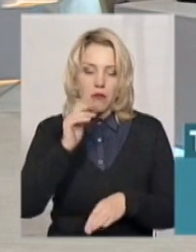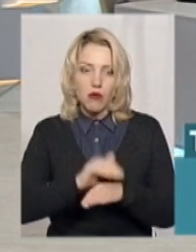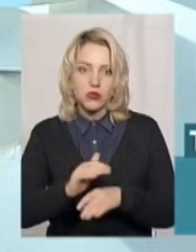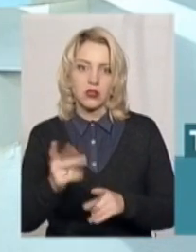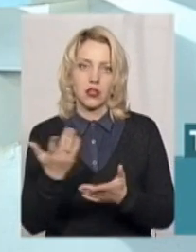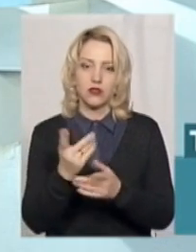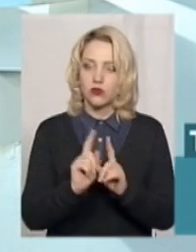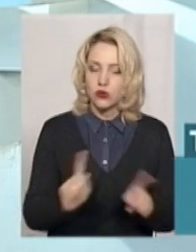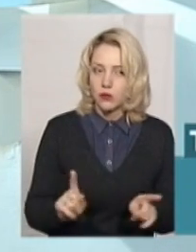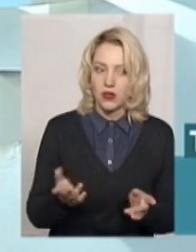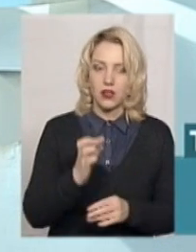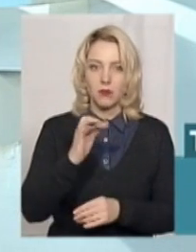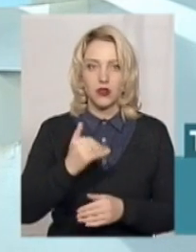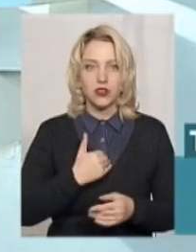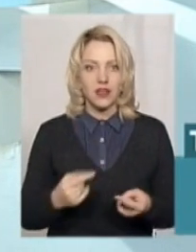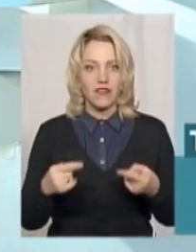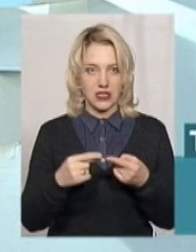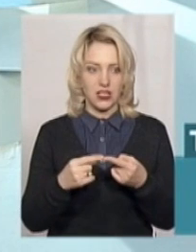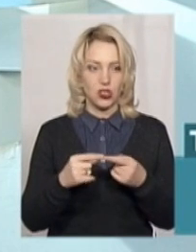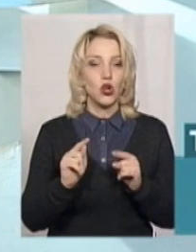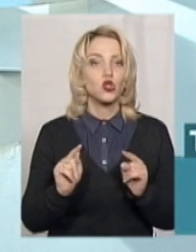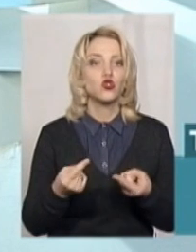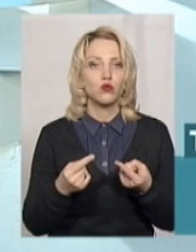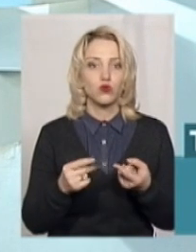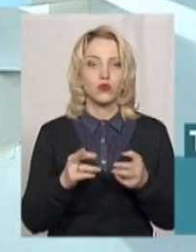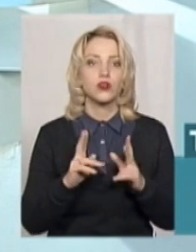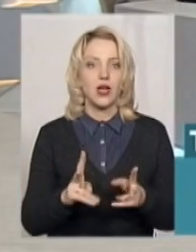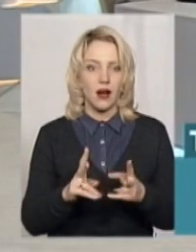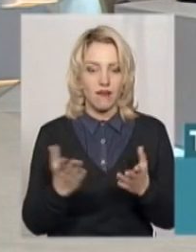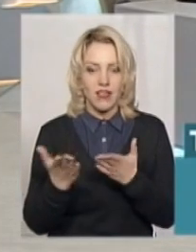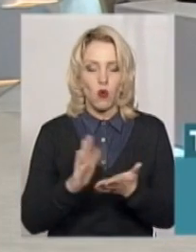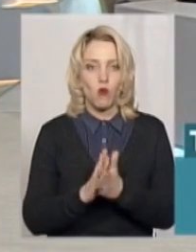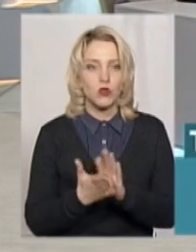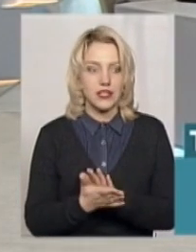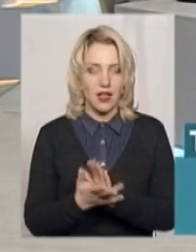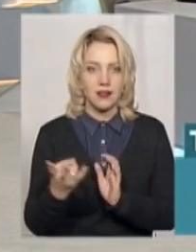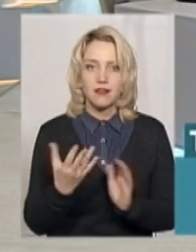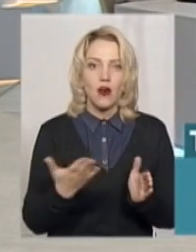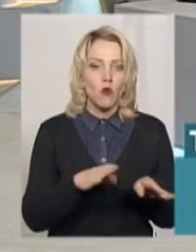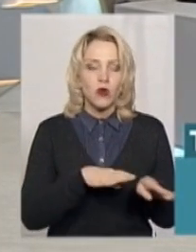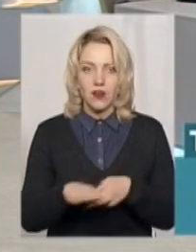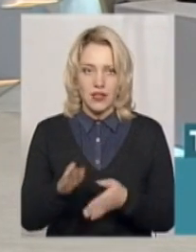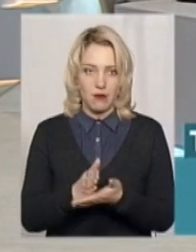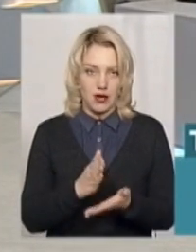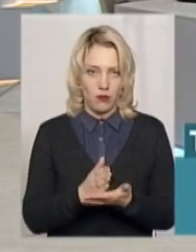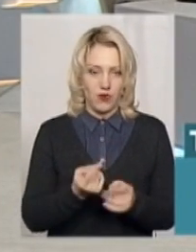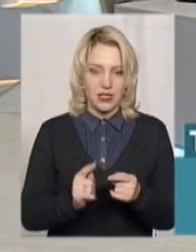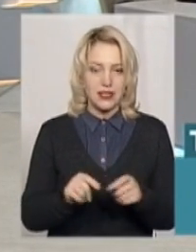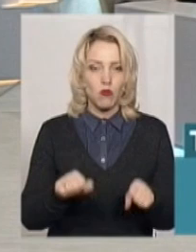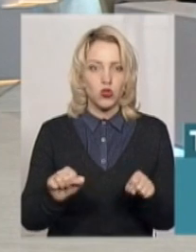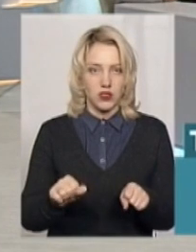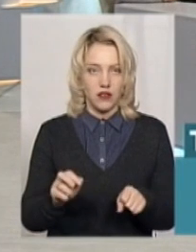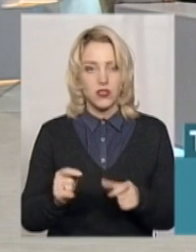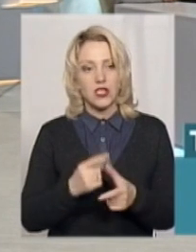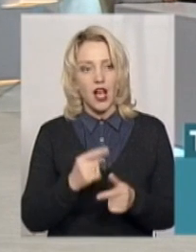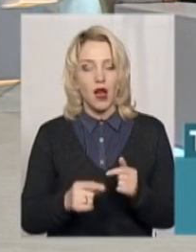певні особливості, які би вони хотіли визначити, чому і як, і в якому стані, на якому рівні перебувають ці можливості,